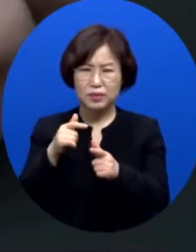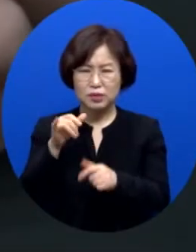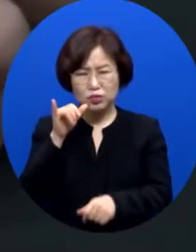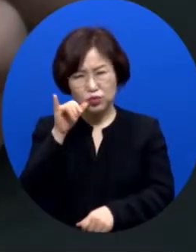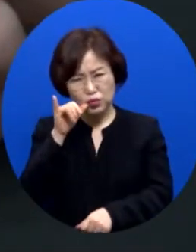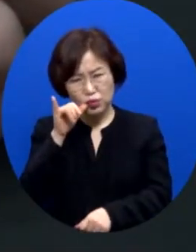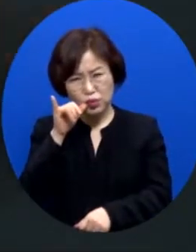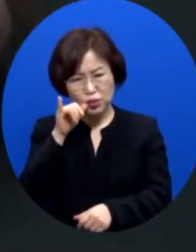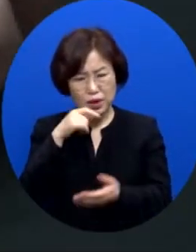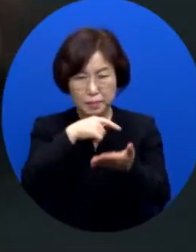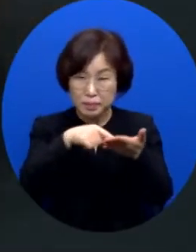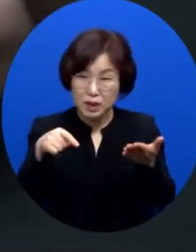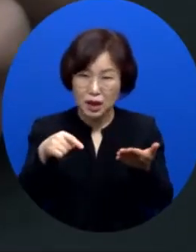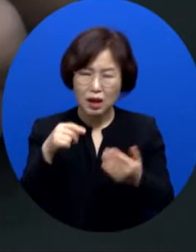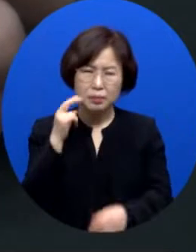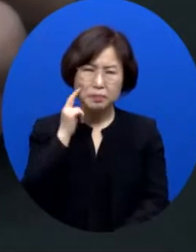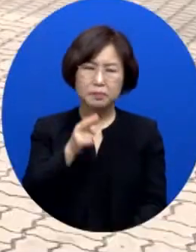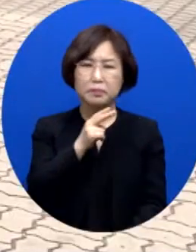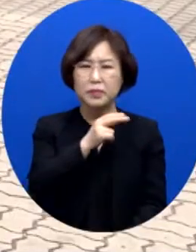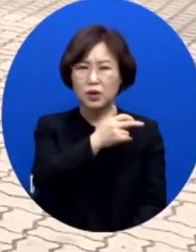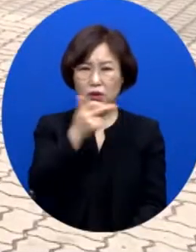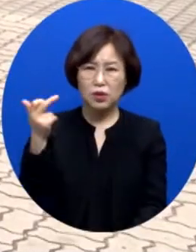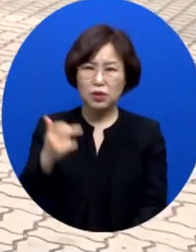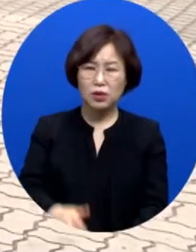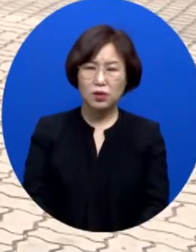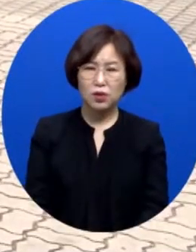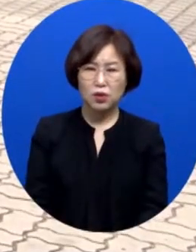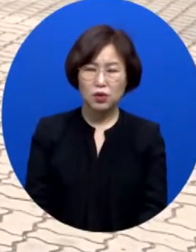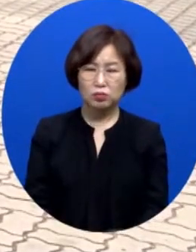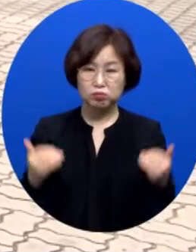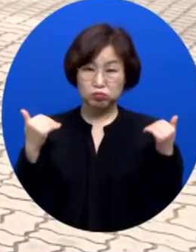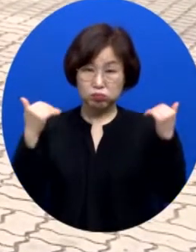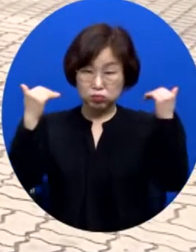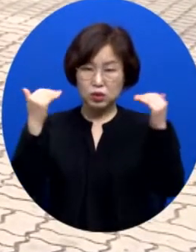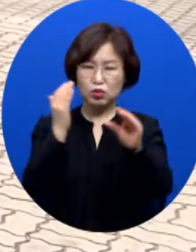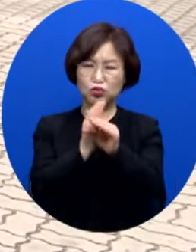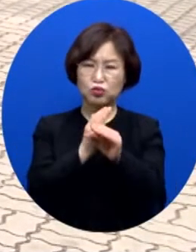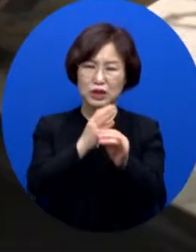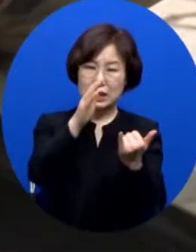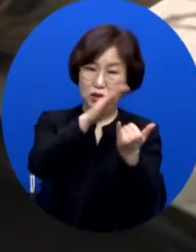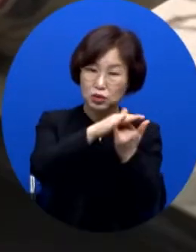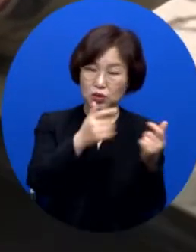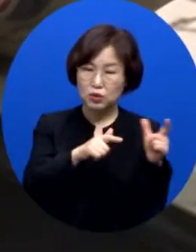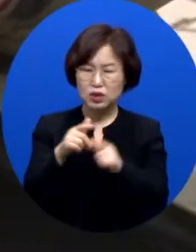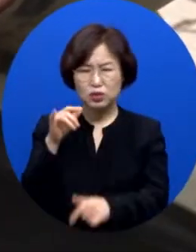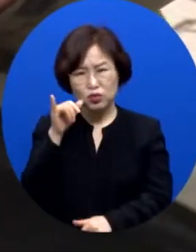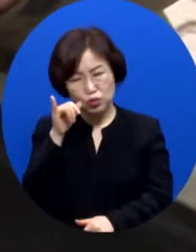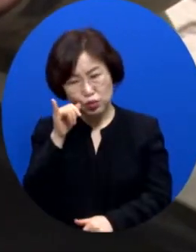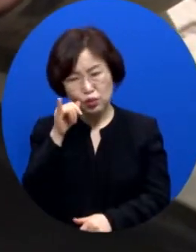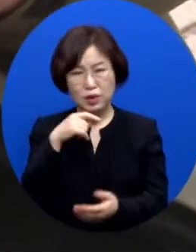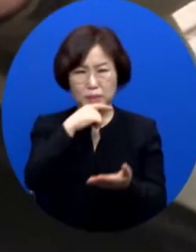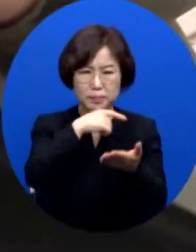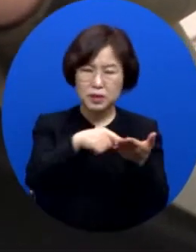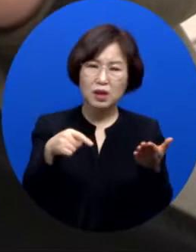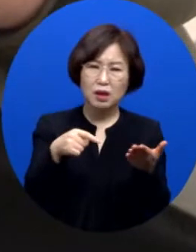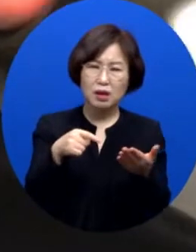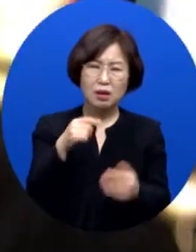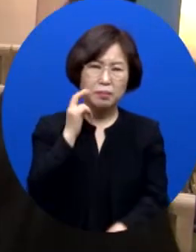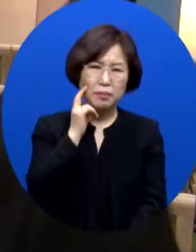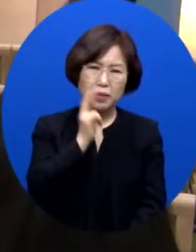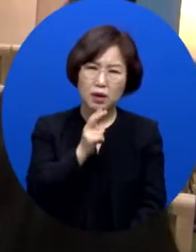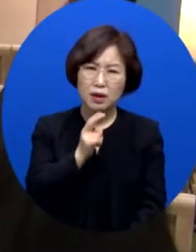폐해가 갈수록 늘어나고 있습니다 특히 성장기인 청소년들의 경우 중독으로 인한 피해가 심각합니다